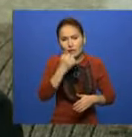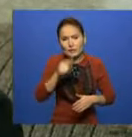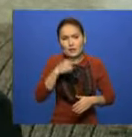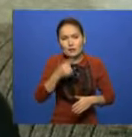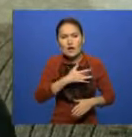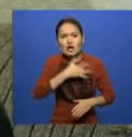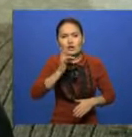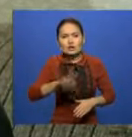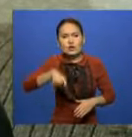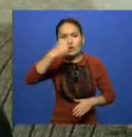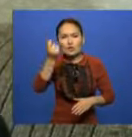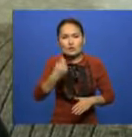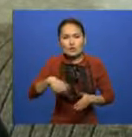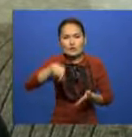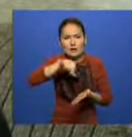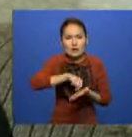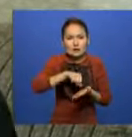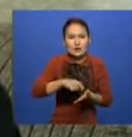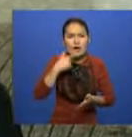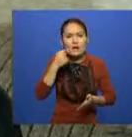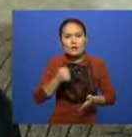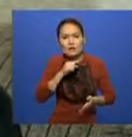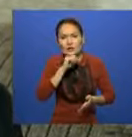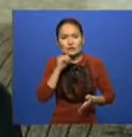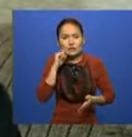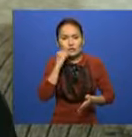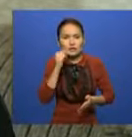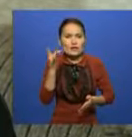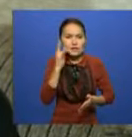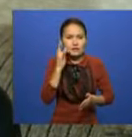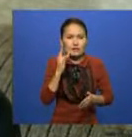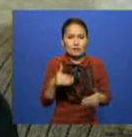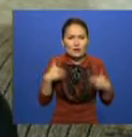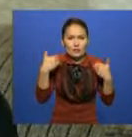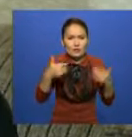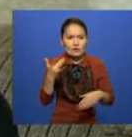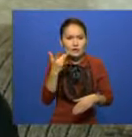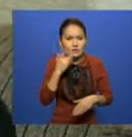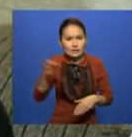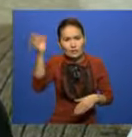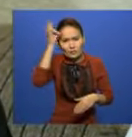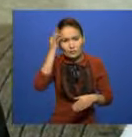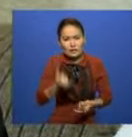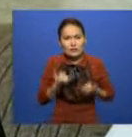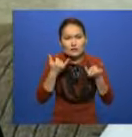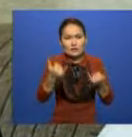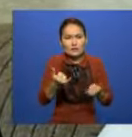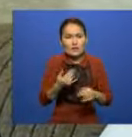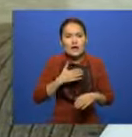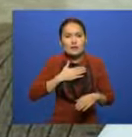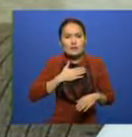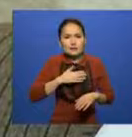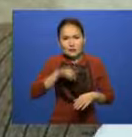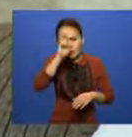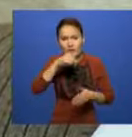қатысып, елі мен жерін жаудан қорғаған ардагерлердің ешқайсысы да ұмыт қалмайтынын жиі айтып жүреді. Сол үшін де оны халқы